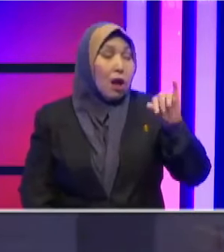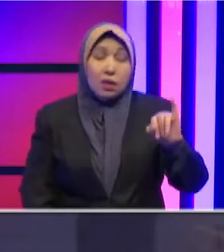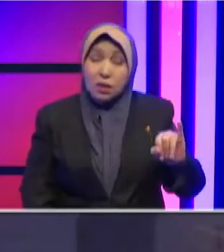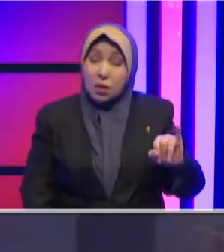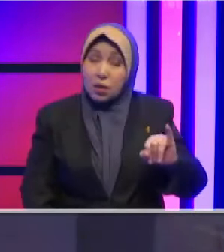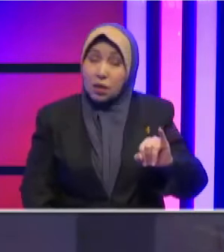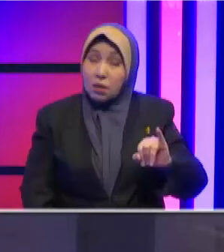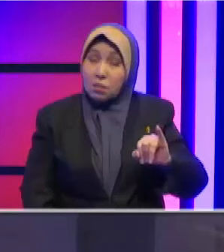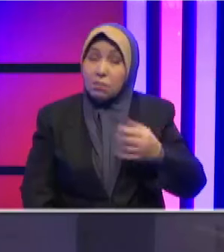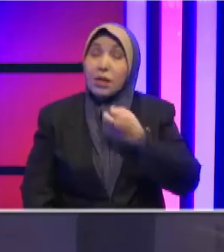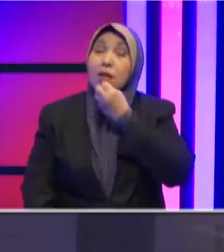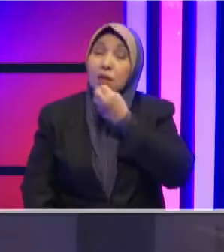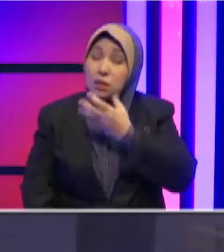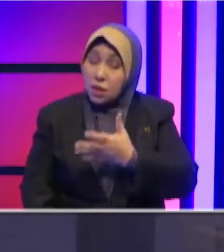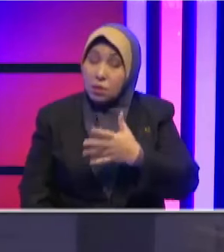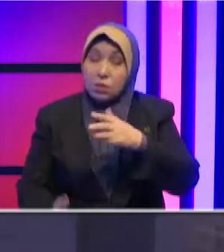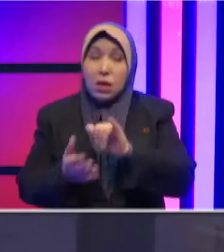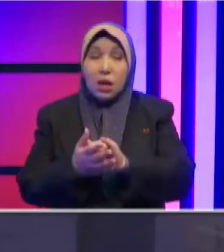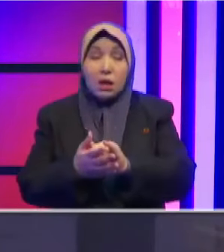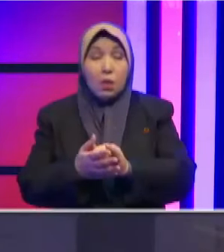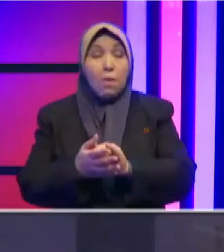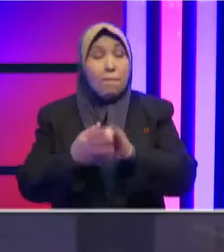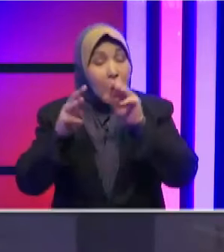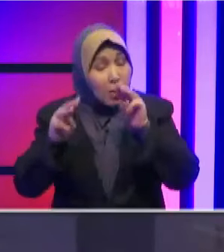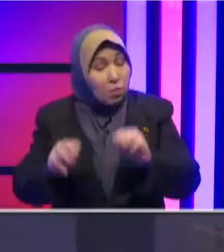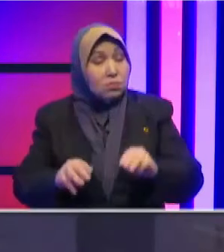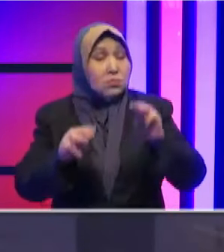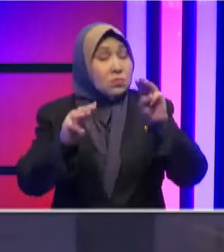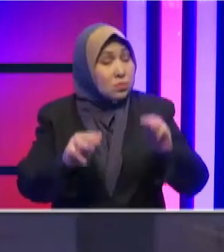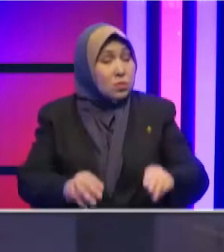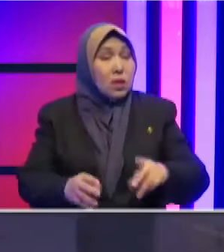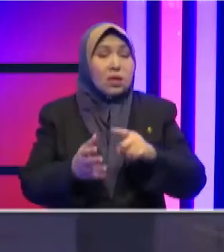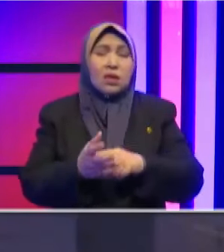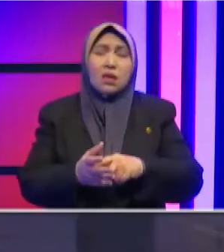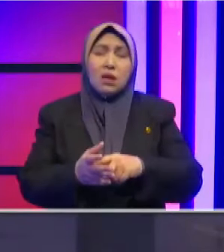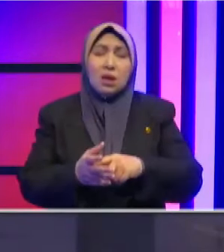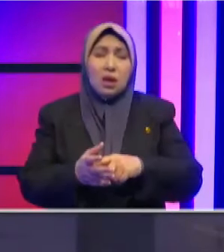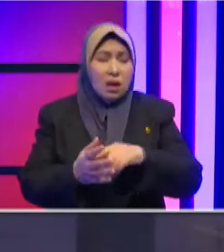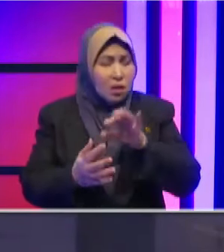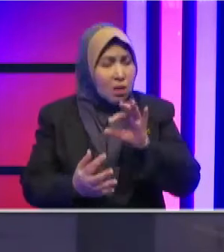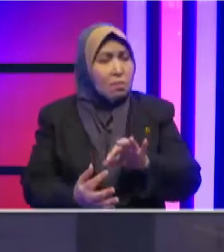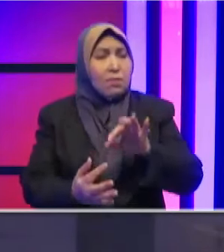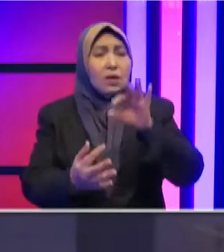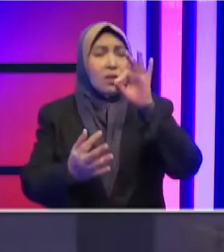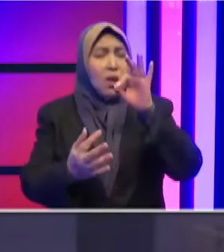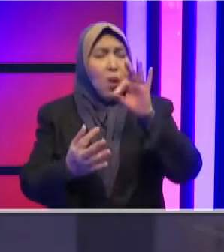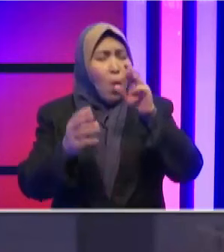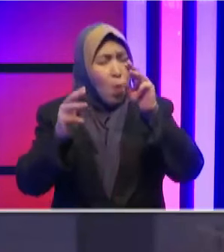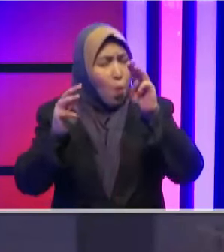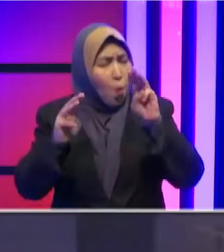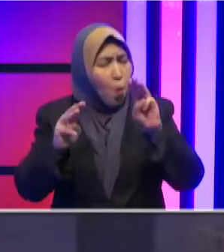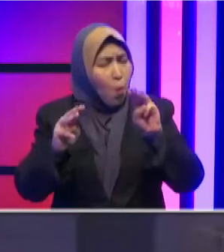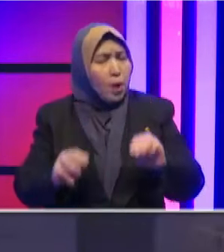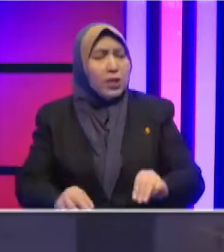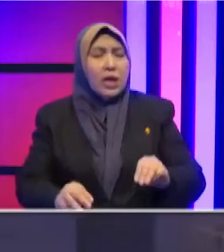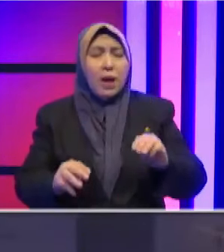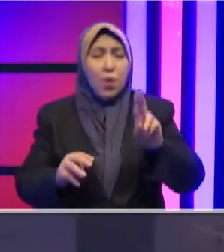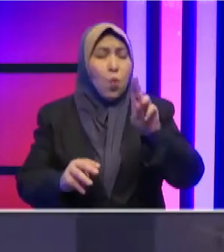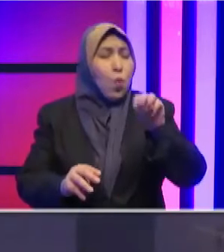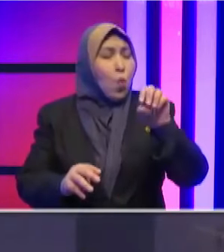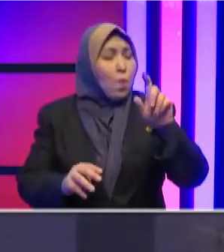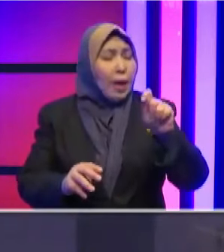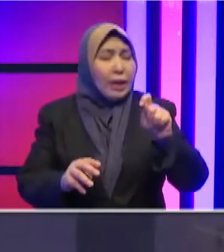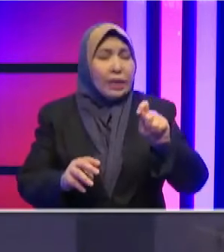Hai Beliau mengatakan bahwa umat ini adalah umat yang dianggap sebagai umat yang besar saat sebagai